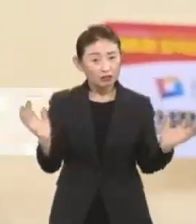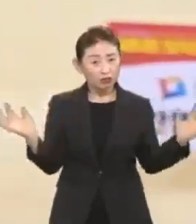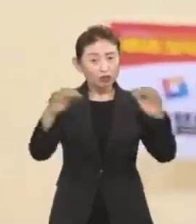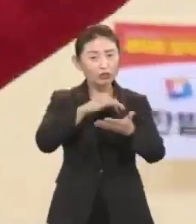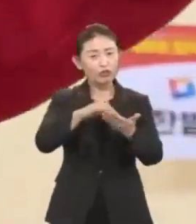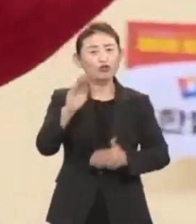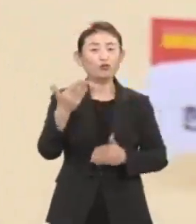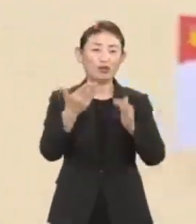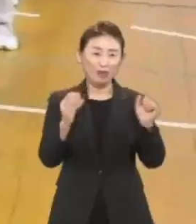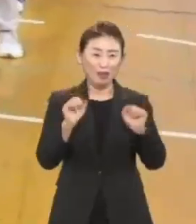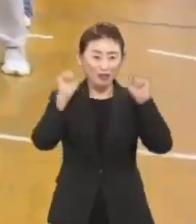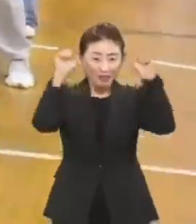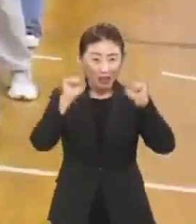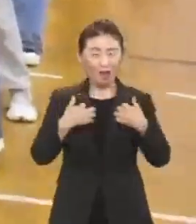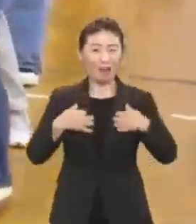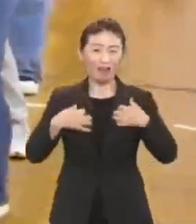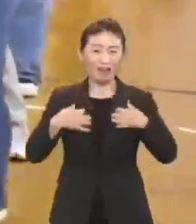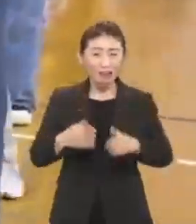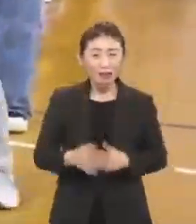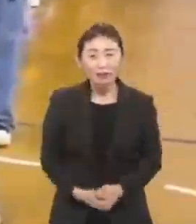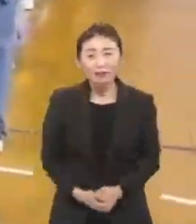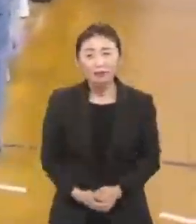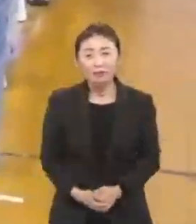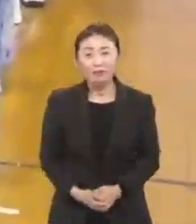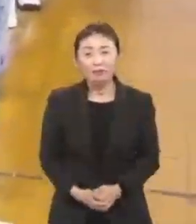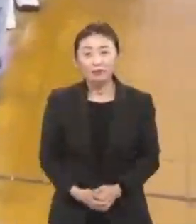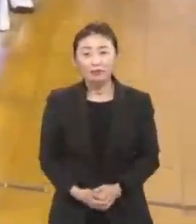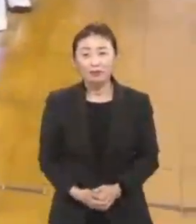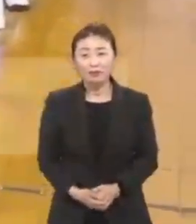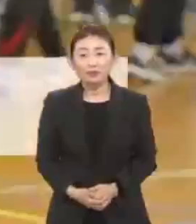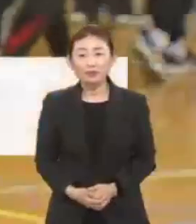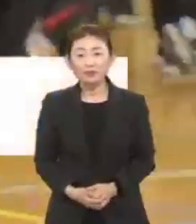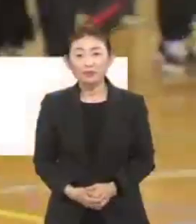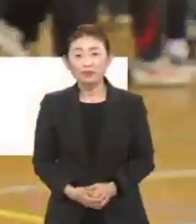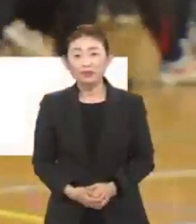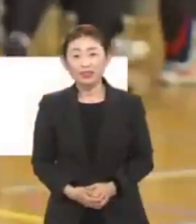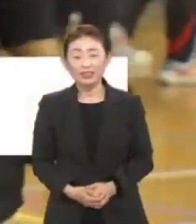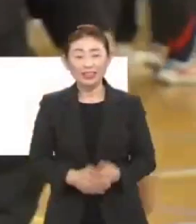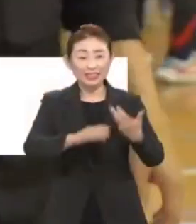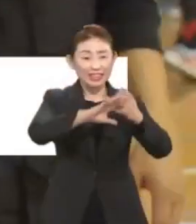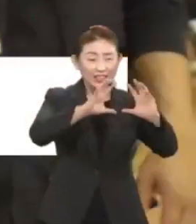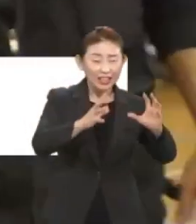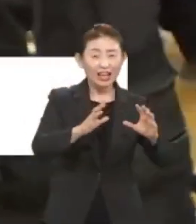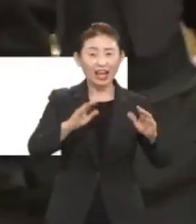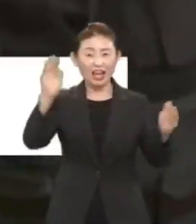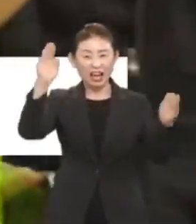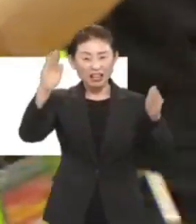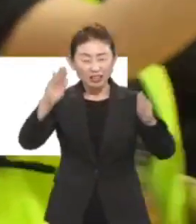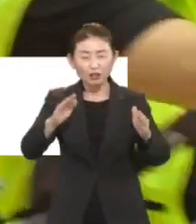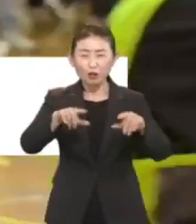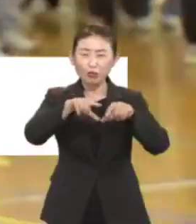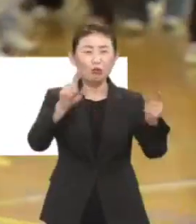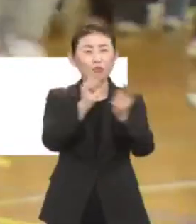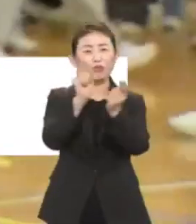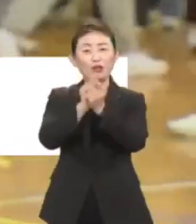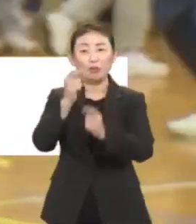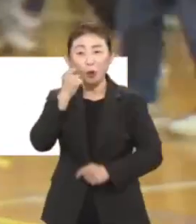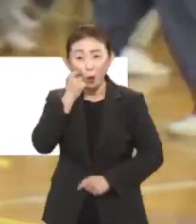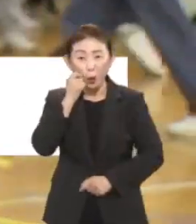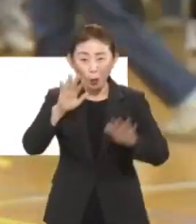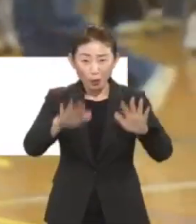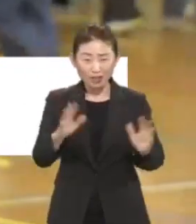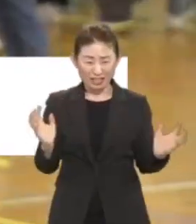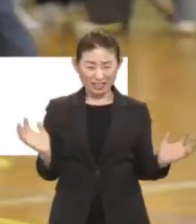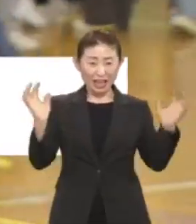900명이 참가한 체육대회가 열렸습니다. 다른 국가 학생들과도 이제 평소에 못 만났는데 이렇게 만나서